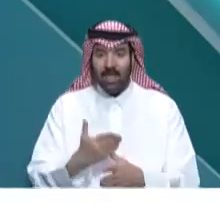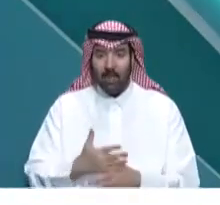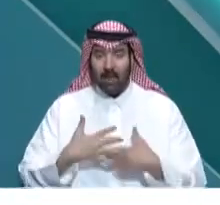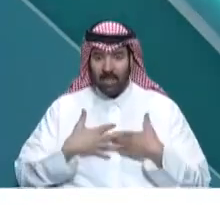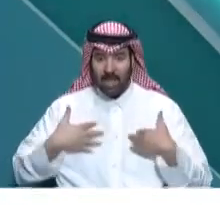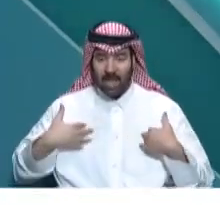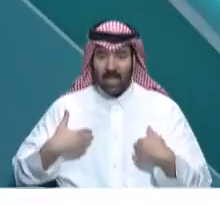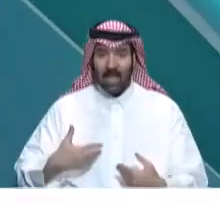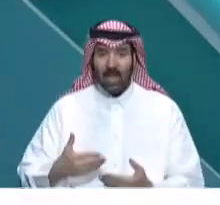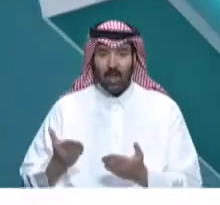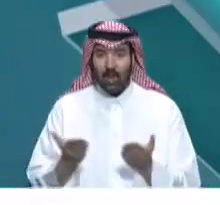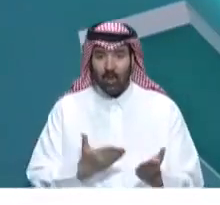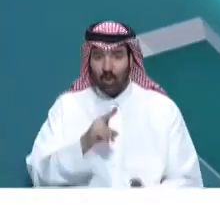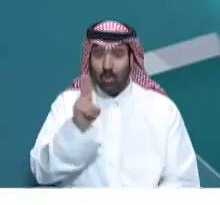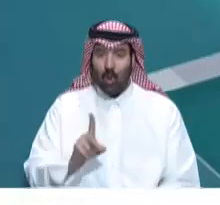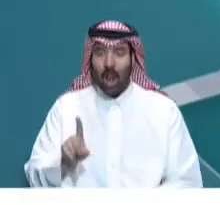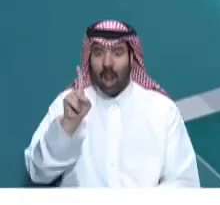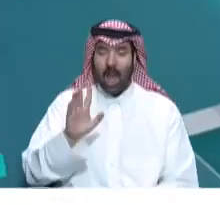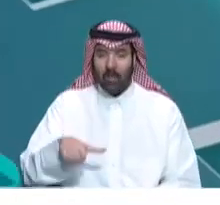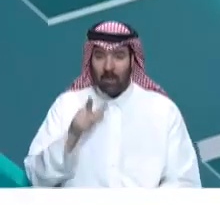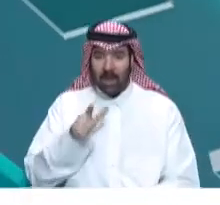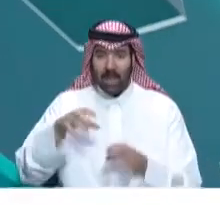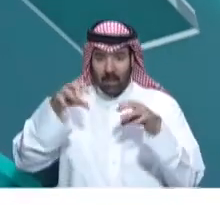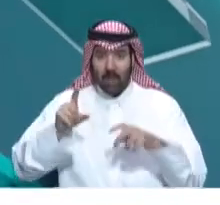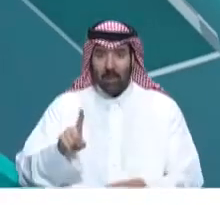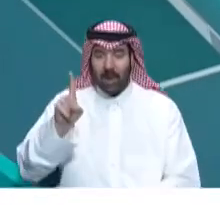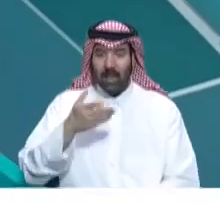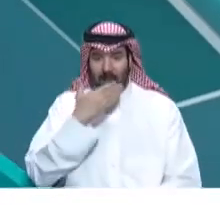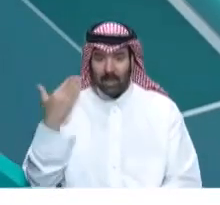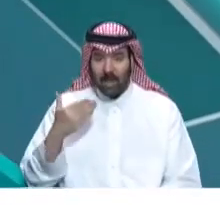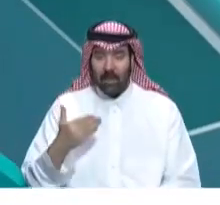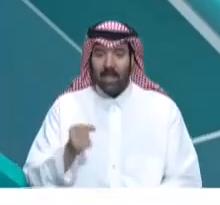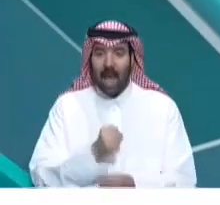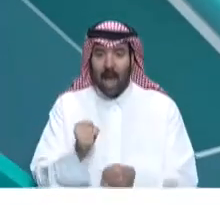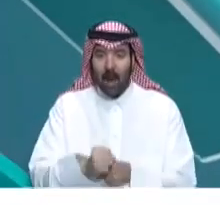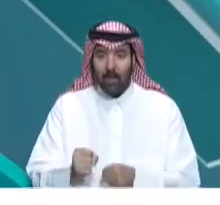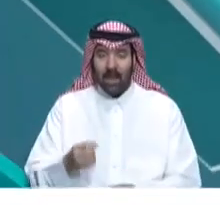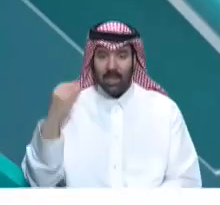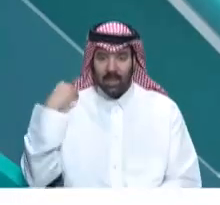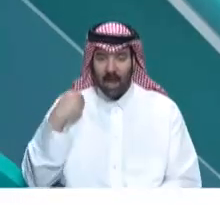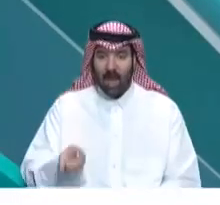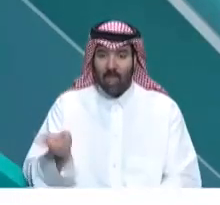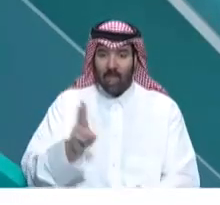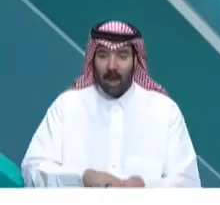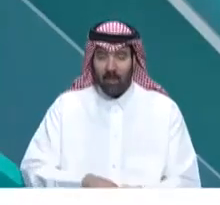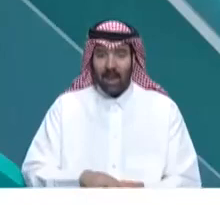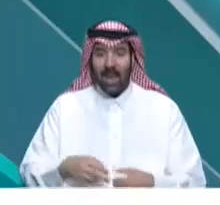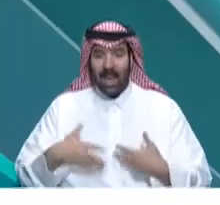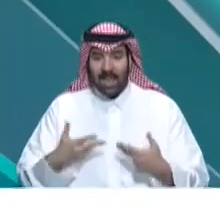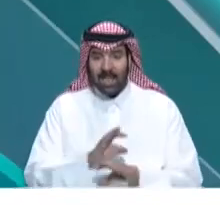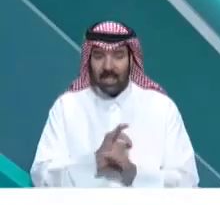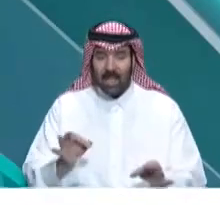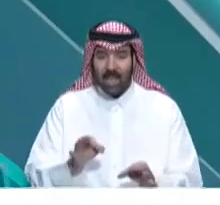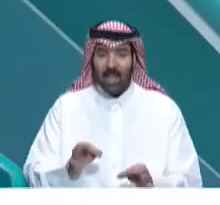السعيدة، داعين المولى سبحانه وتعالى أن يتقبل من الجميع صالح الأعمال وأن يعيد هذه المناسبة السعيدة على